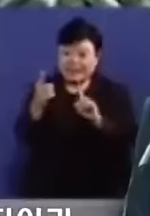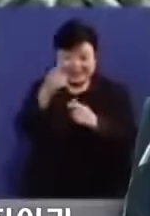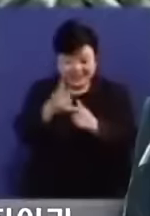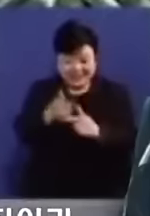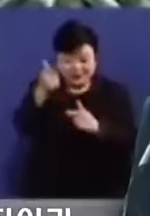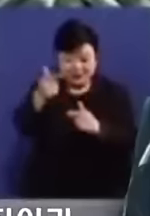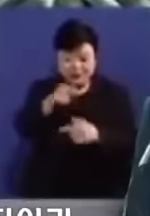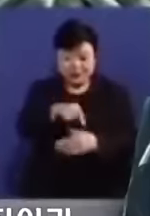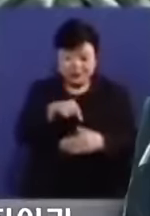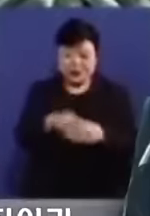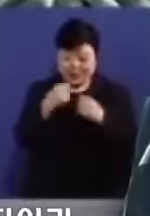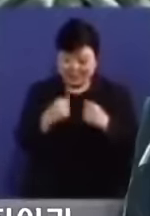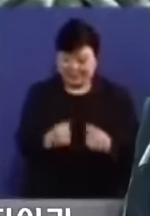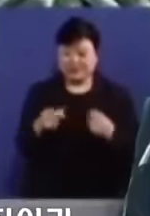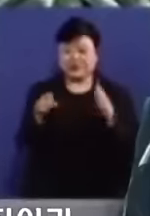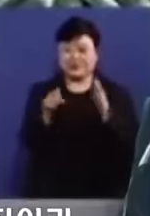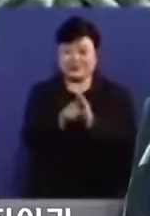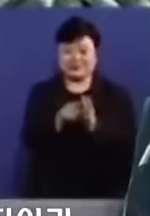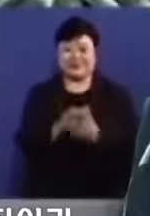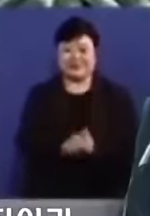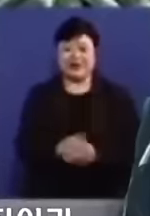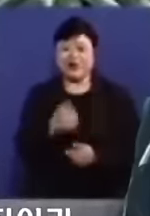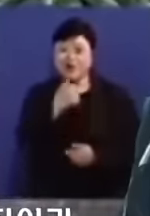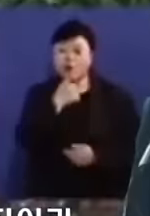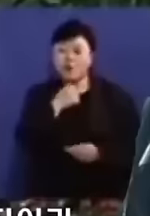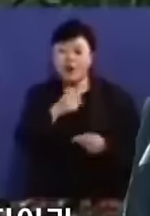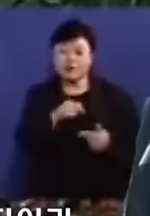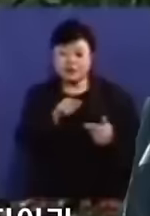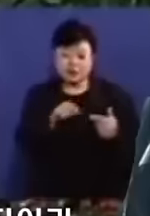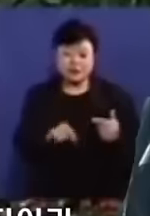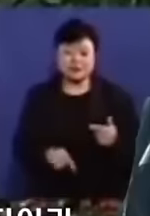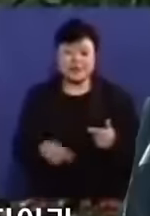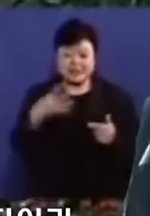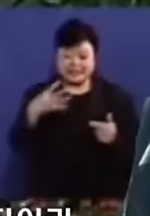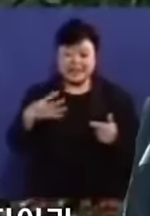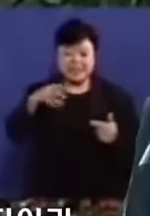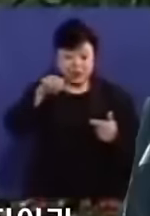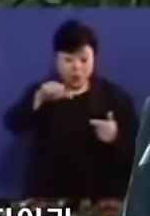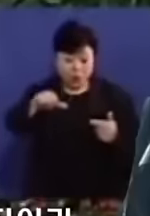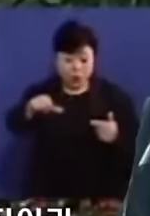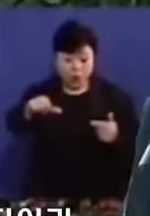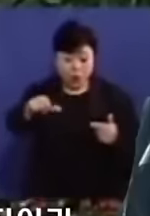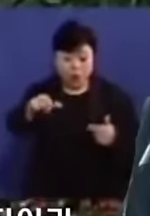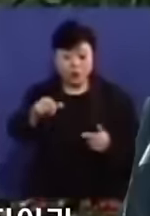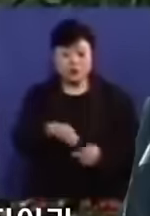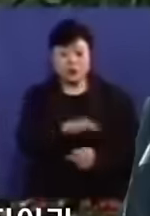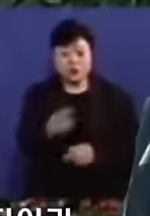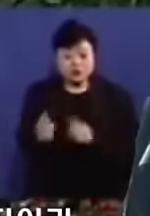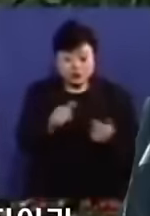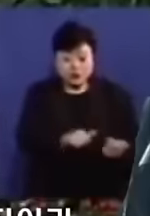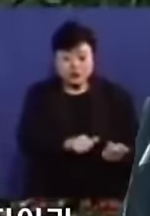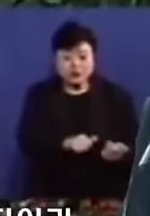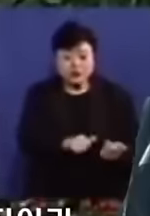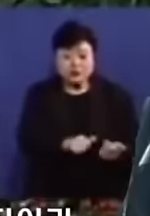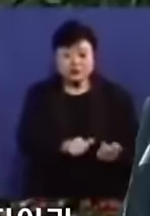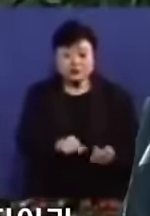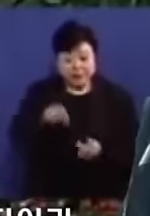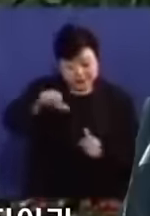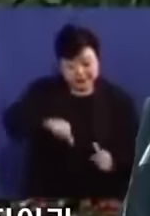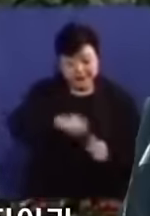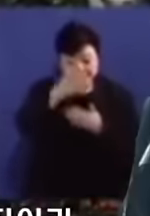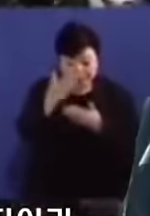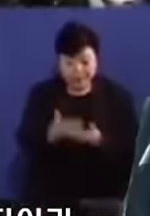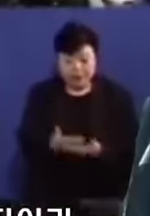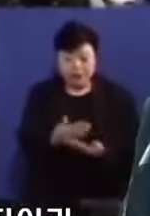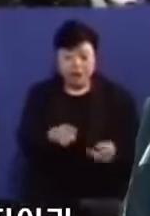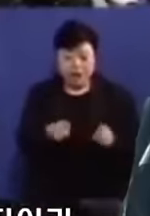예수님이 여러분 속에 계시는 것입니다. 로마서 6장 4절로 5절에 그러므로 우리가 그의 죽으심과 합하여 심례를 받음으로